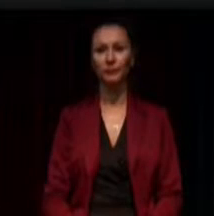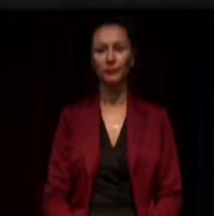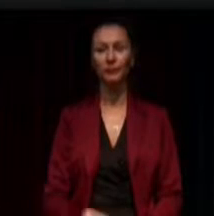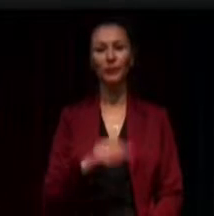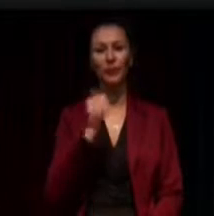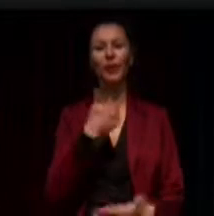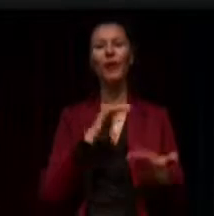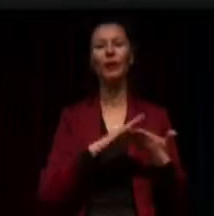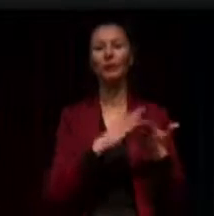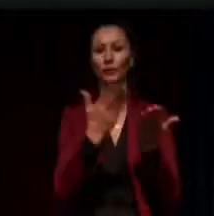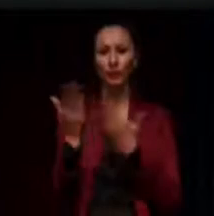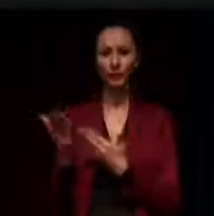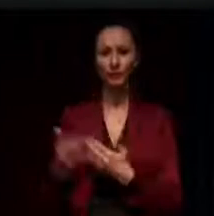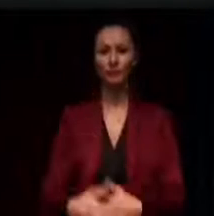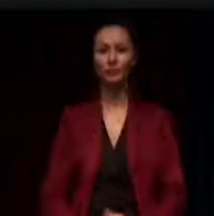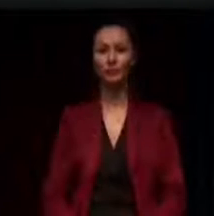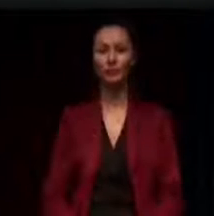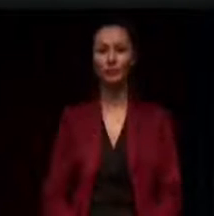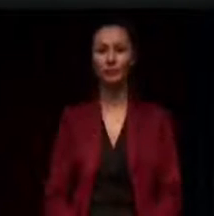Değerli arkadaşlar,